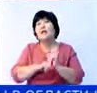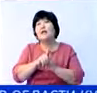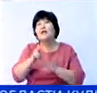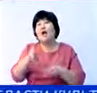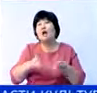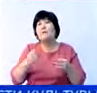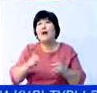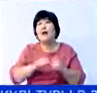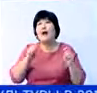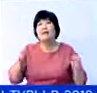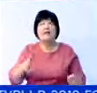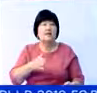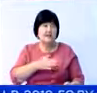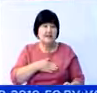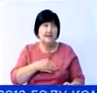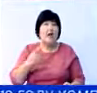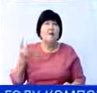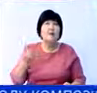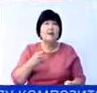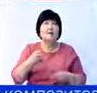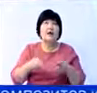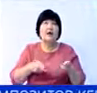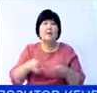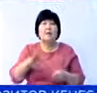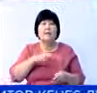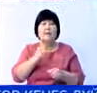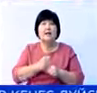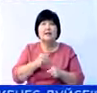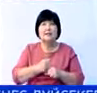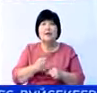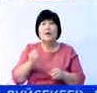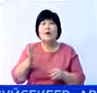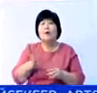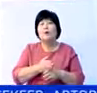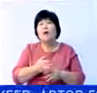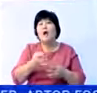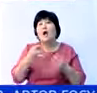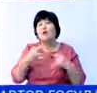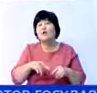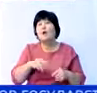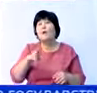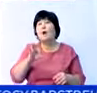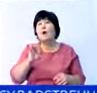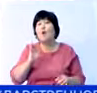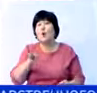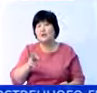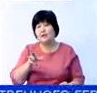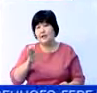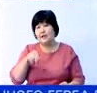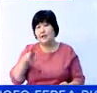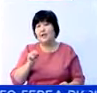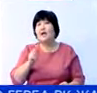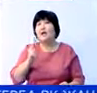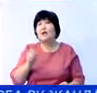оперировать на открытом сердце. Первую операцию как раз сделал Карат Неталевич по врожденным порокам. Потом